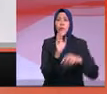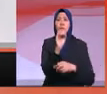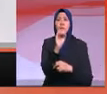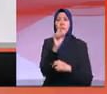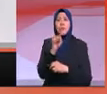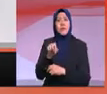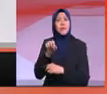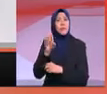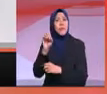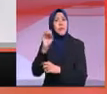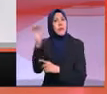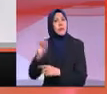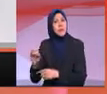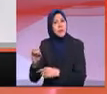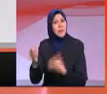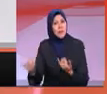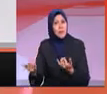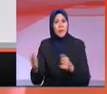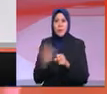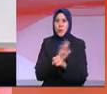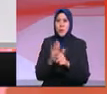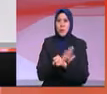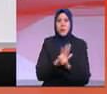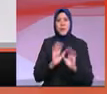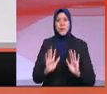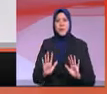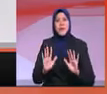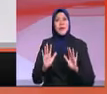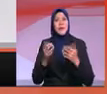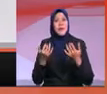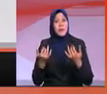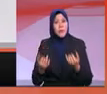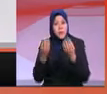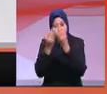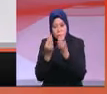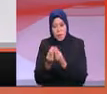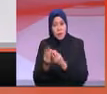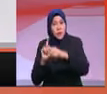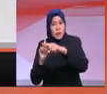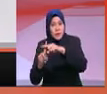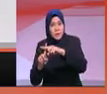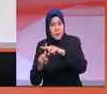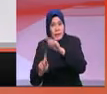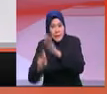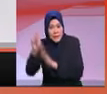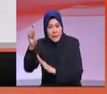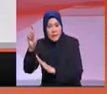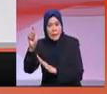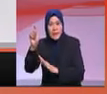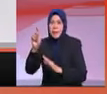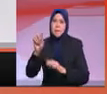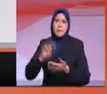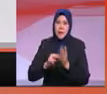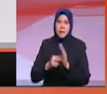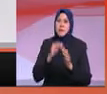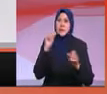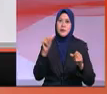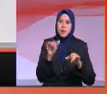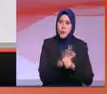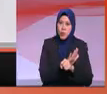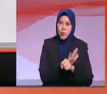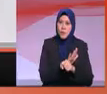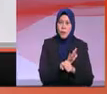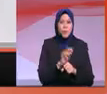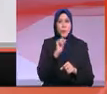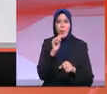0.3%. Jadi ini menunjukkan dah mencukupi. Tetapi kalau kadar positif dia ialah tinggi, tak mencukupi. Tapi